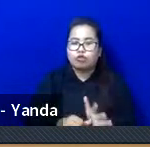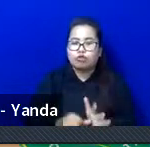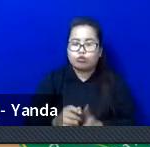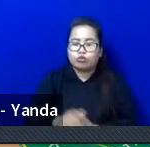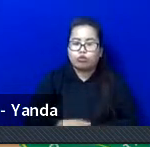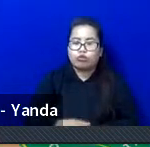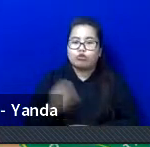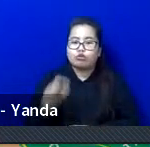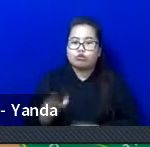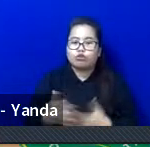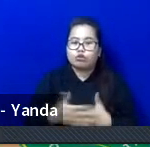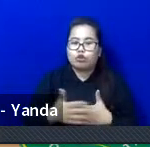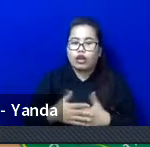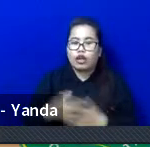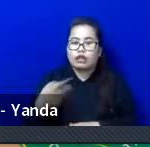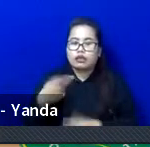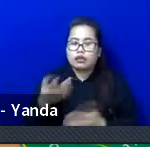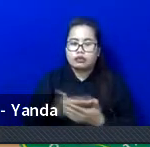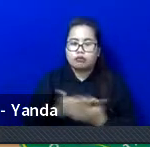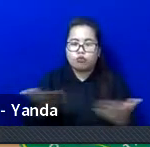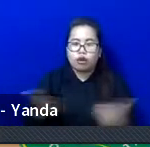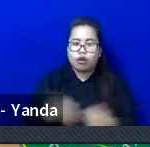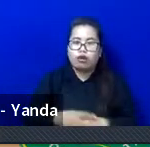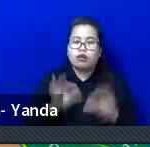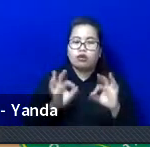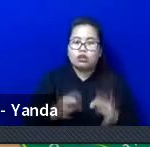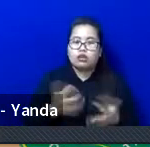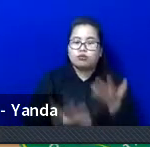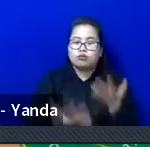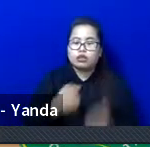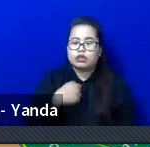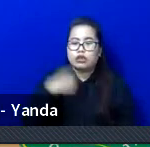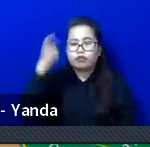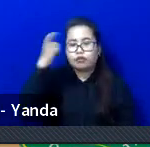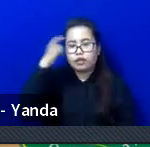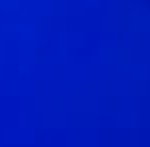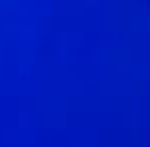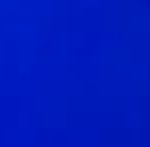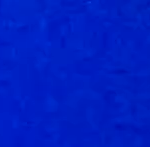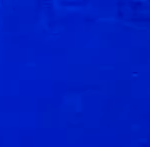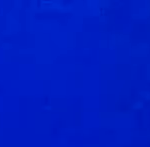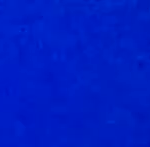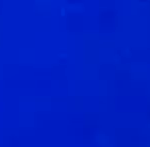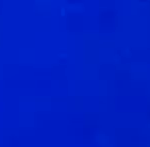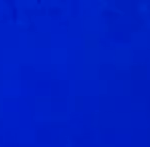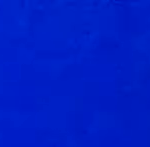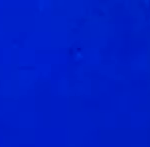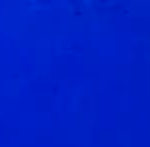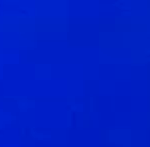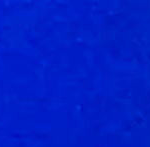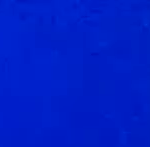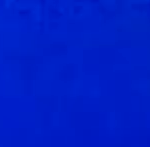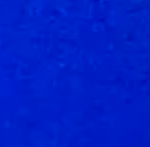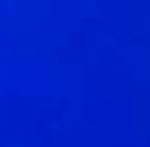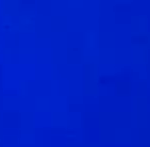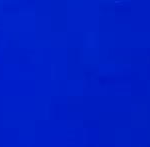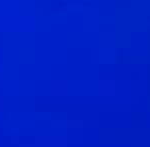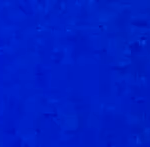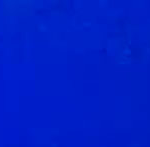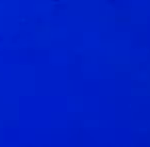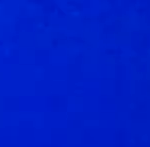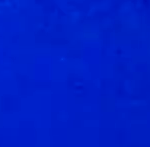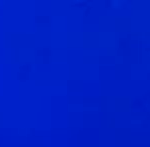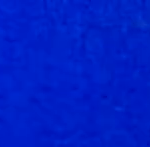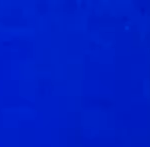untuk saudara-saudara kita semua. Saya kira itu dari saya, kurang lebihnya mohon maaf.